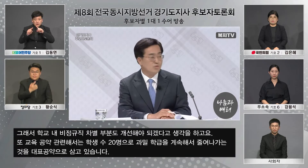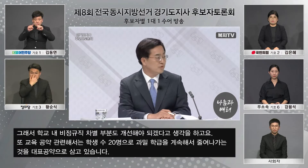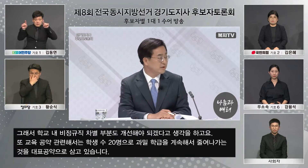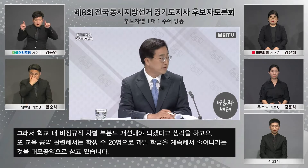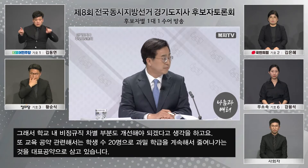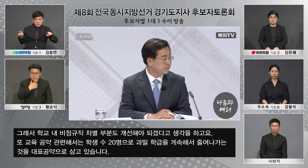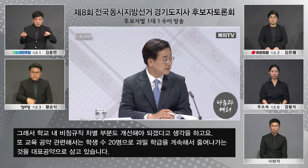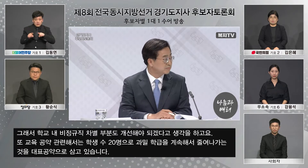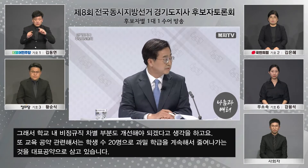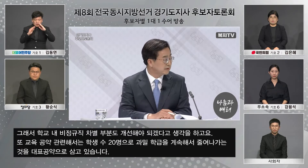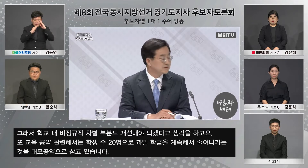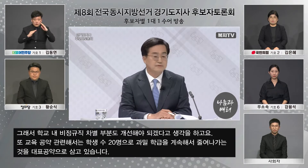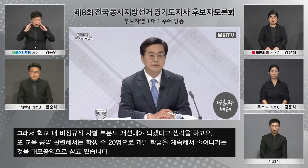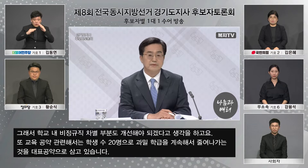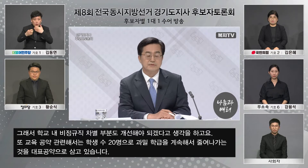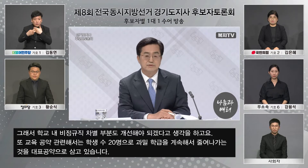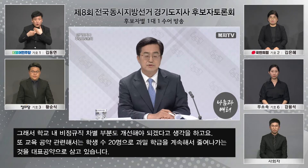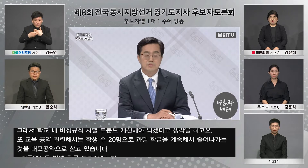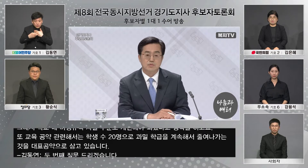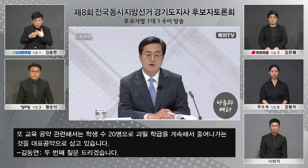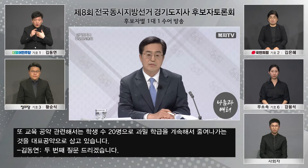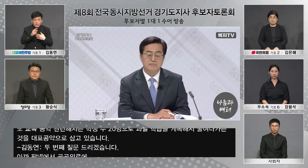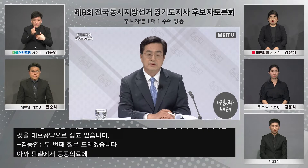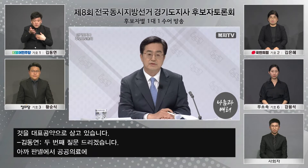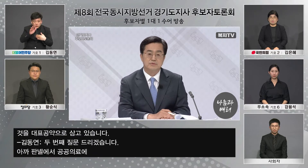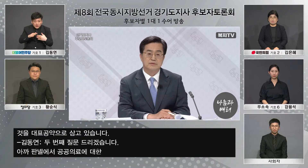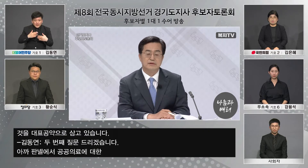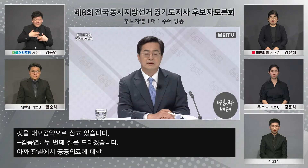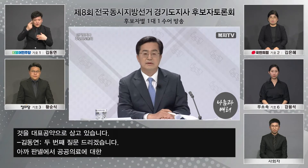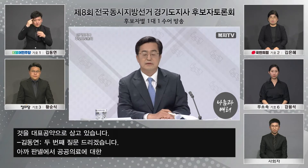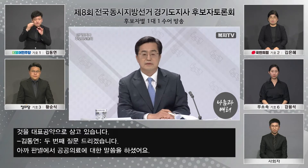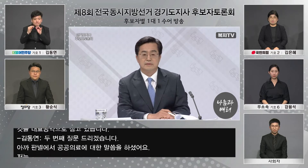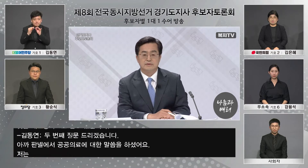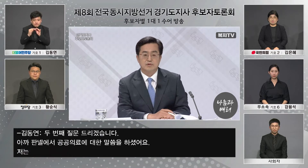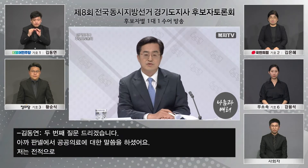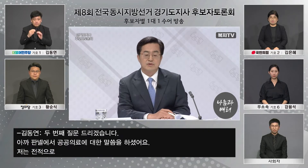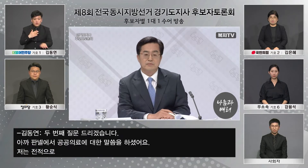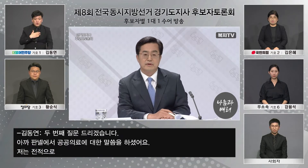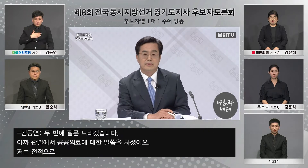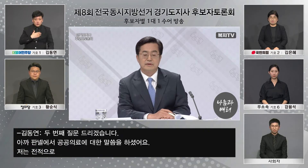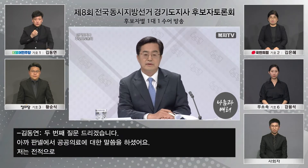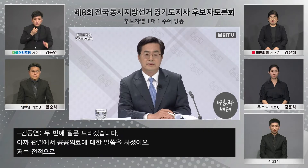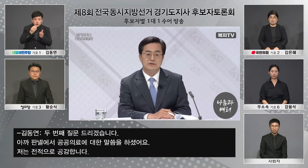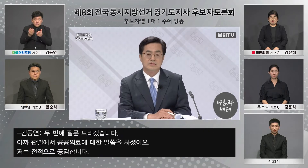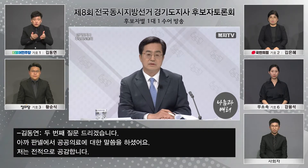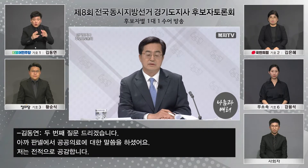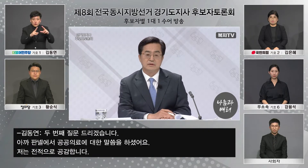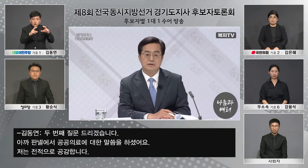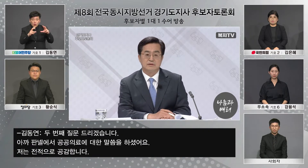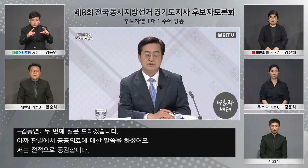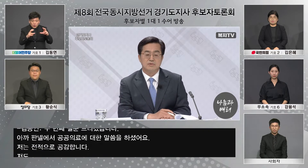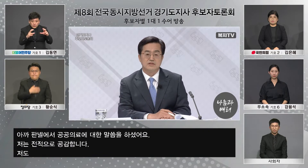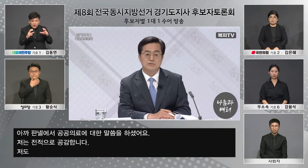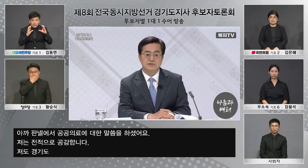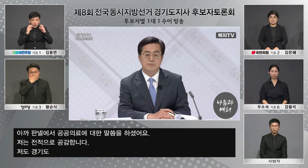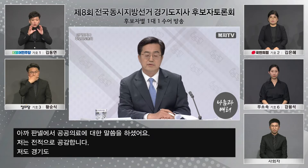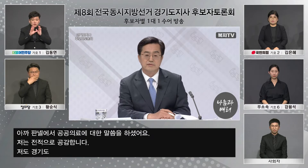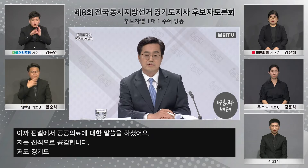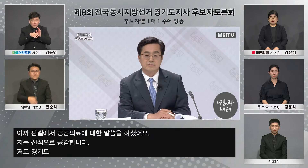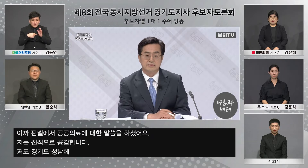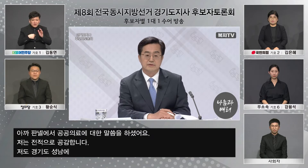판넬에서 공공의료에 대한 말씀을 하셨어요. 저는 전적으로 공감합니다. 저도 경기도 성남의 어린 시절